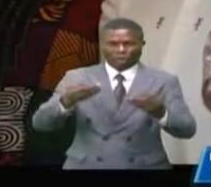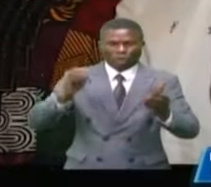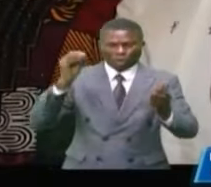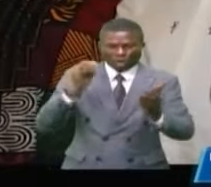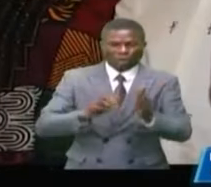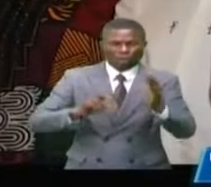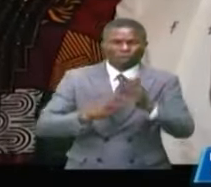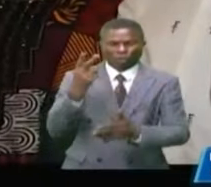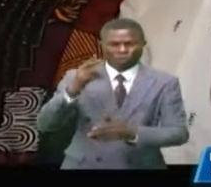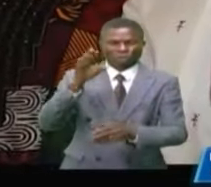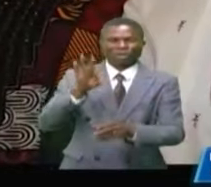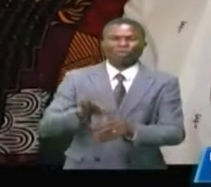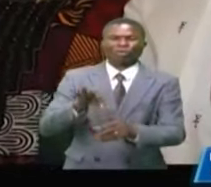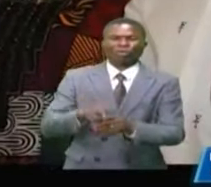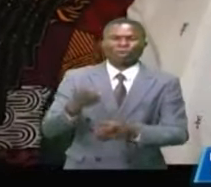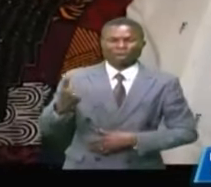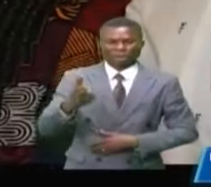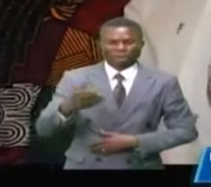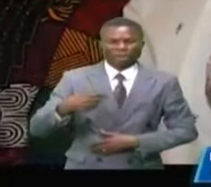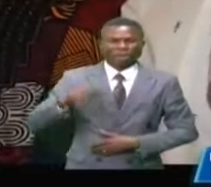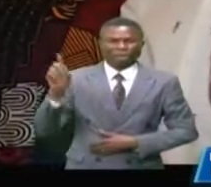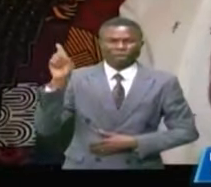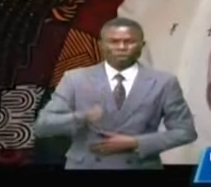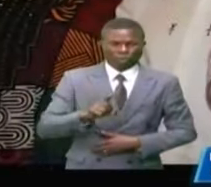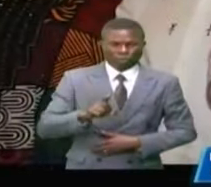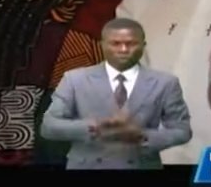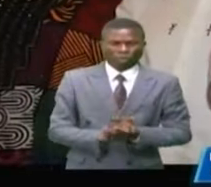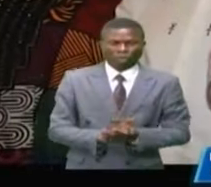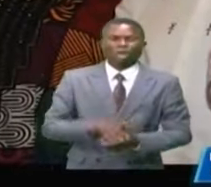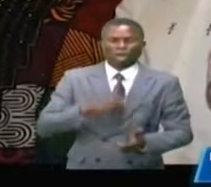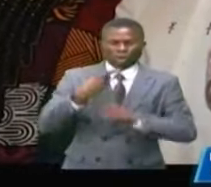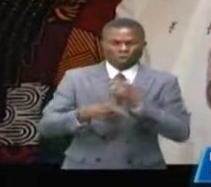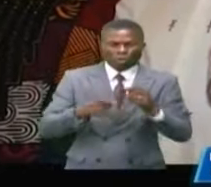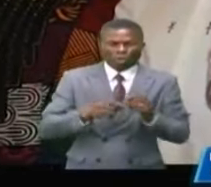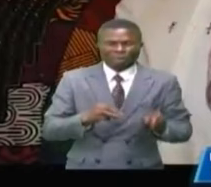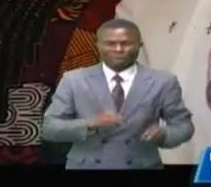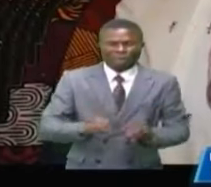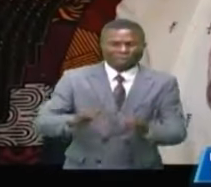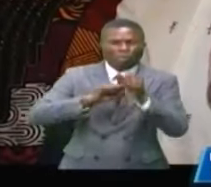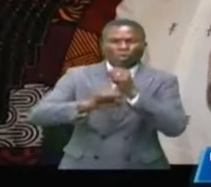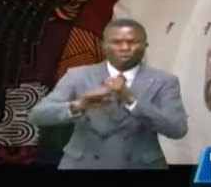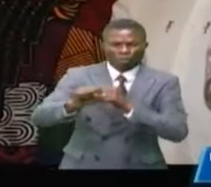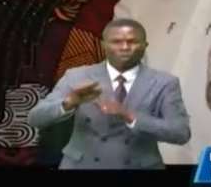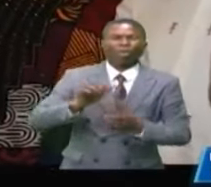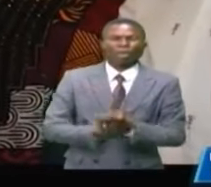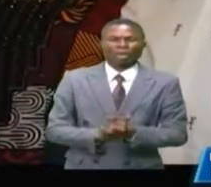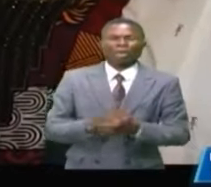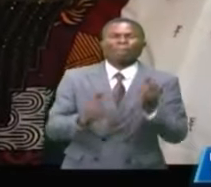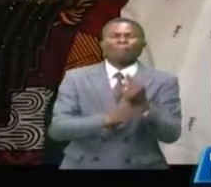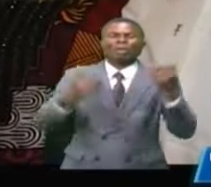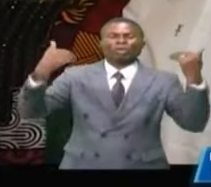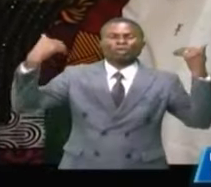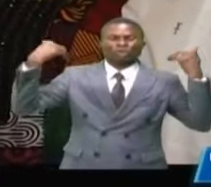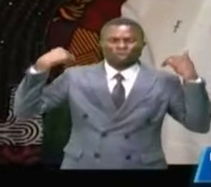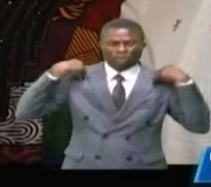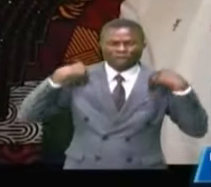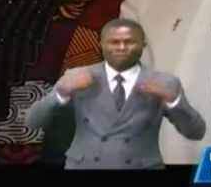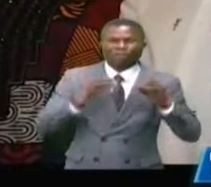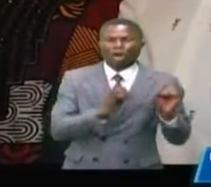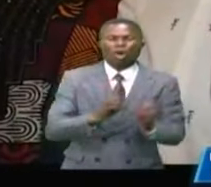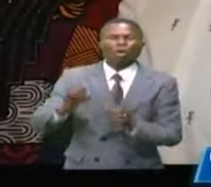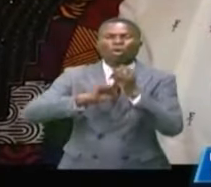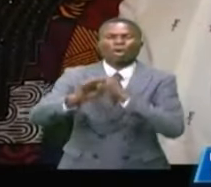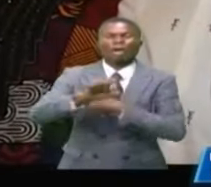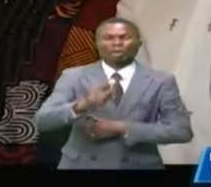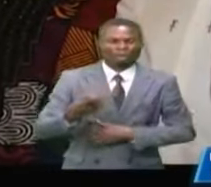second mandat. Nous sommes dit pour monter l'ossature de la campagne. Donc les gens qui seront en tête de la campagne au niveau de la province et au niveau